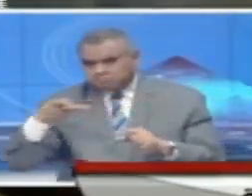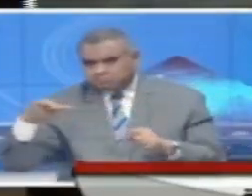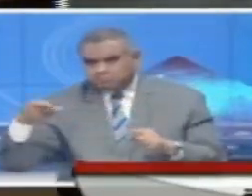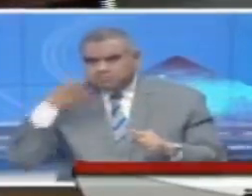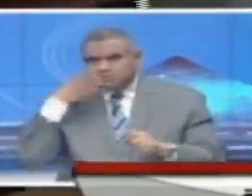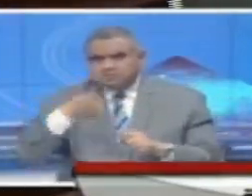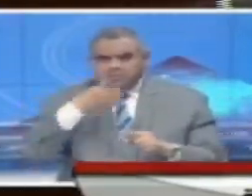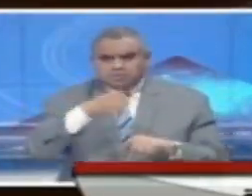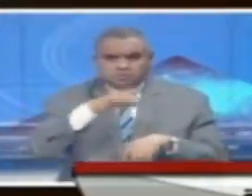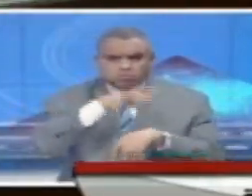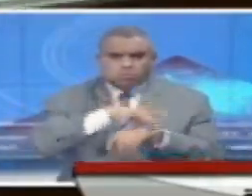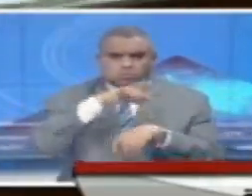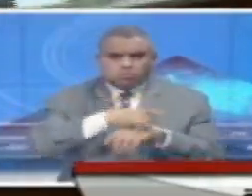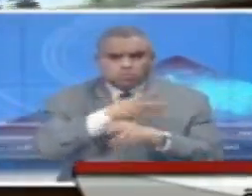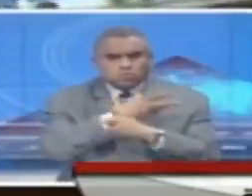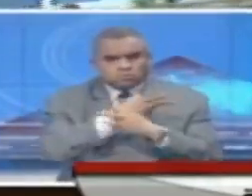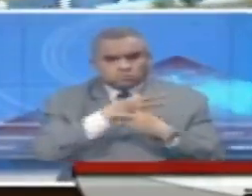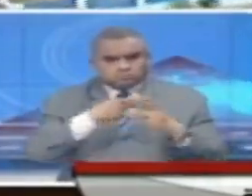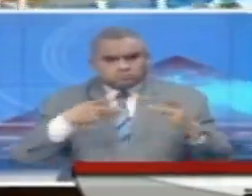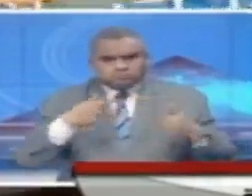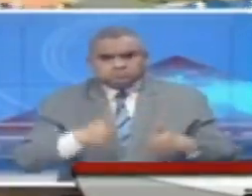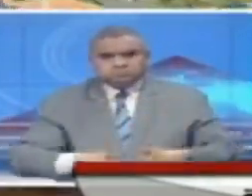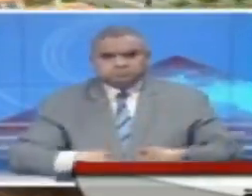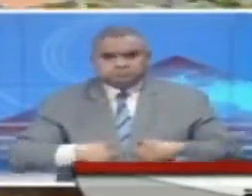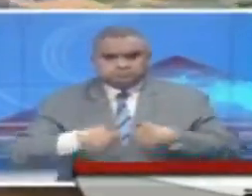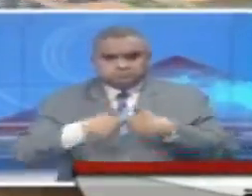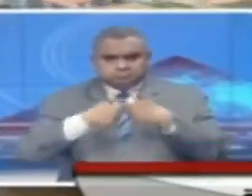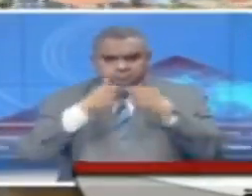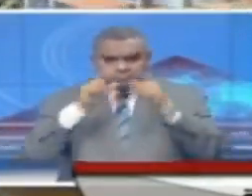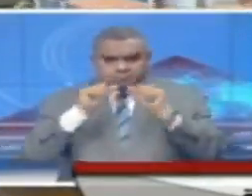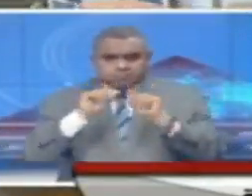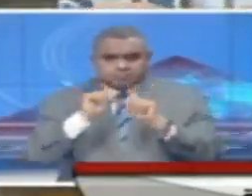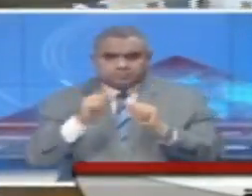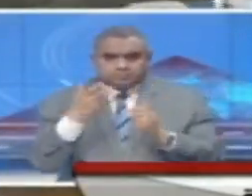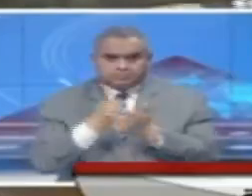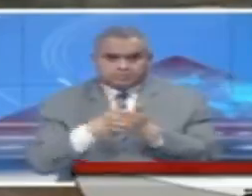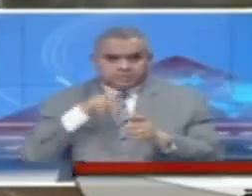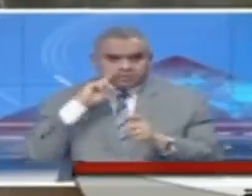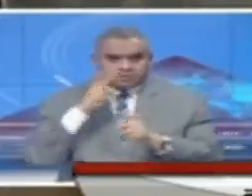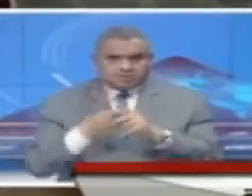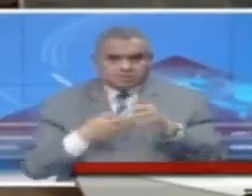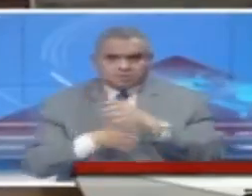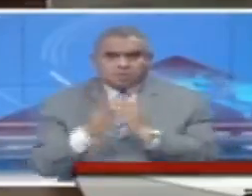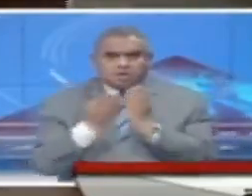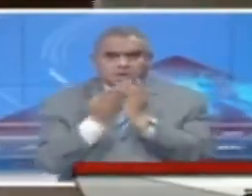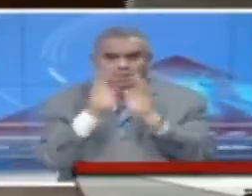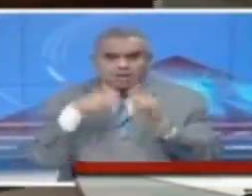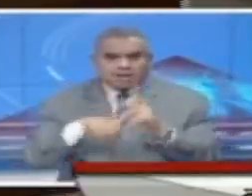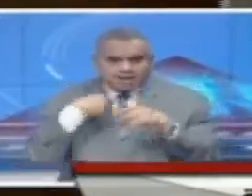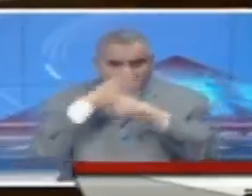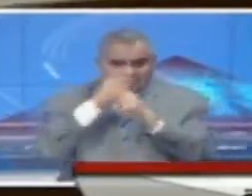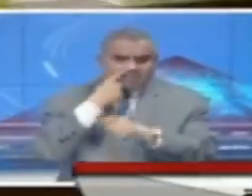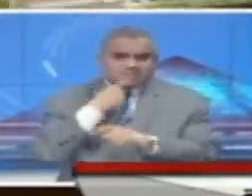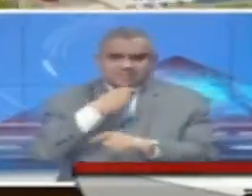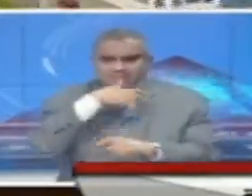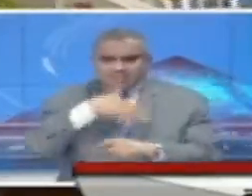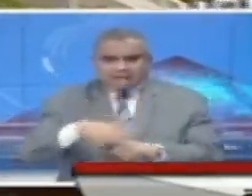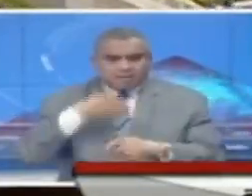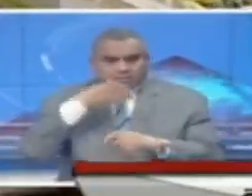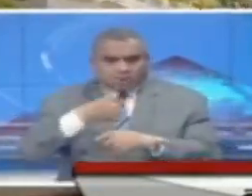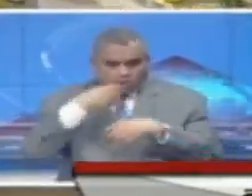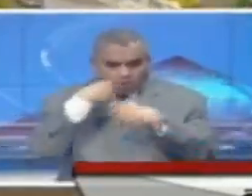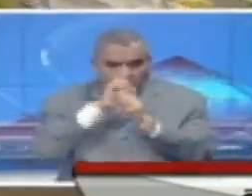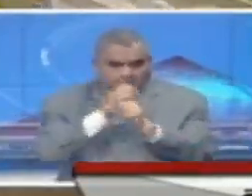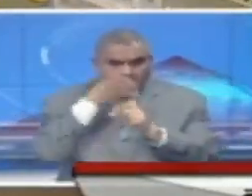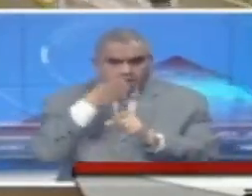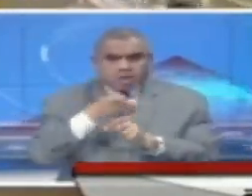والتدخلات الصحية المرتفعة، إلا إن كمان هيبقى فيها مركز تجميع بلازما له